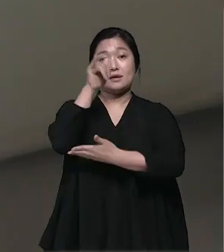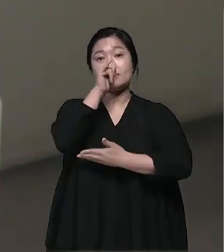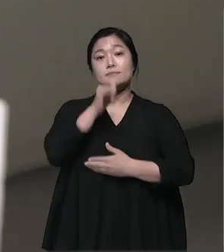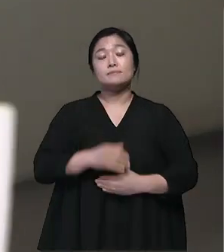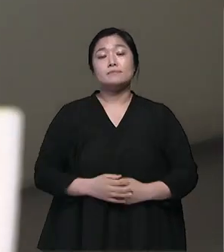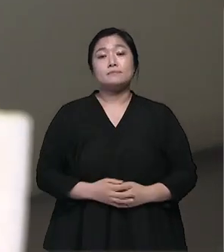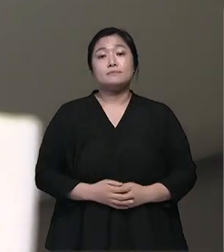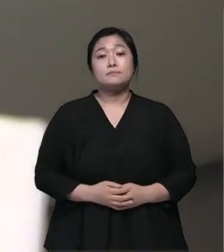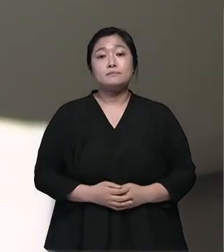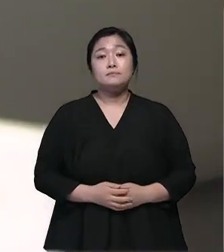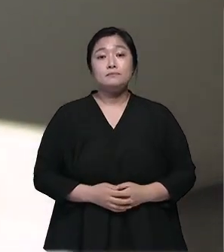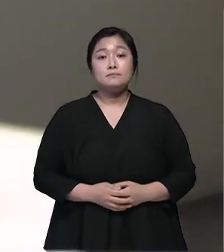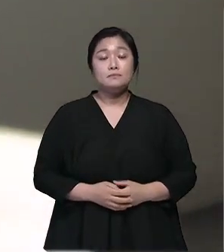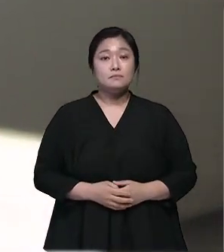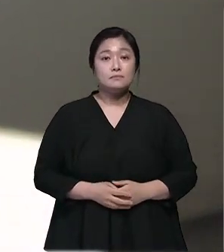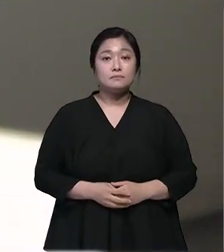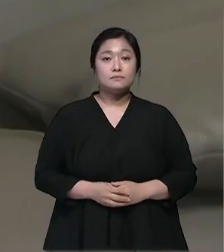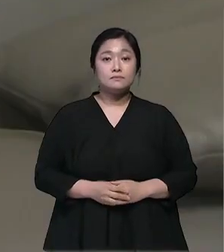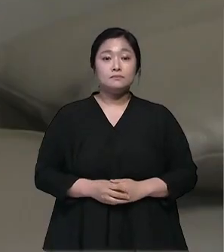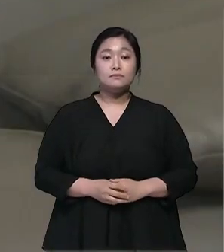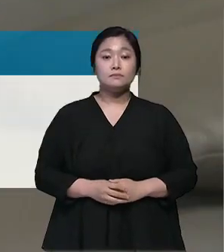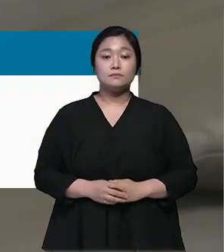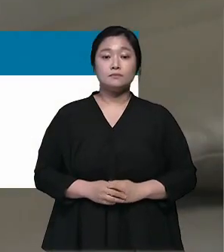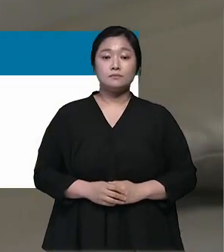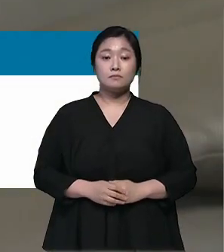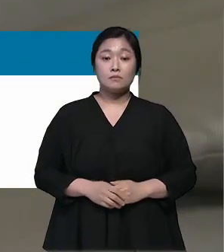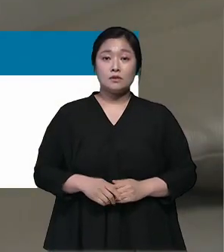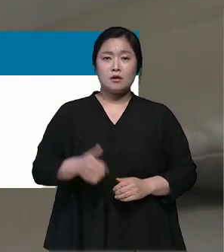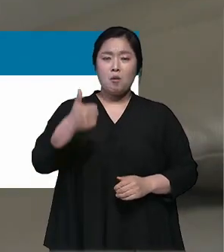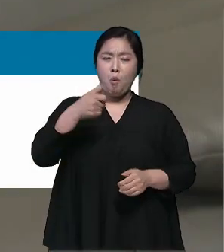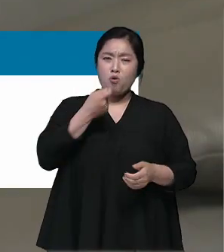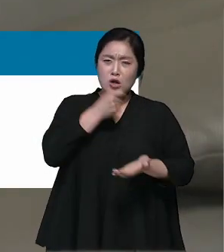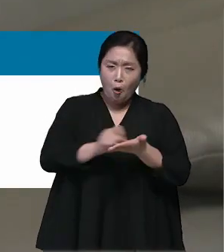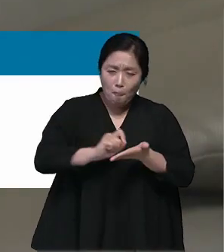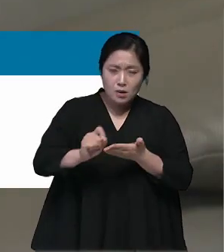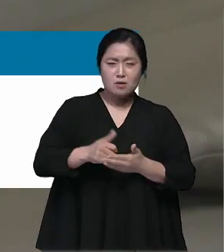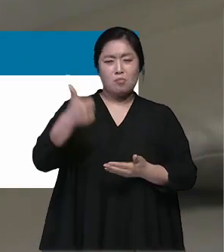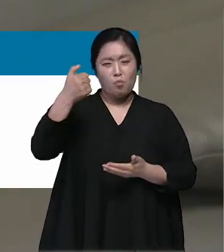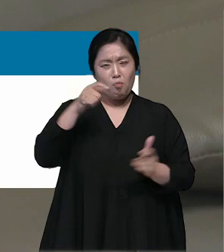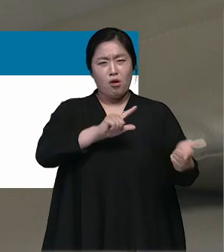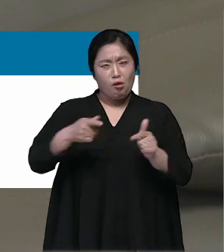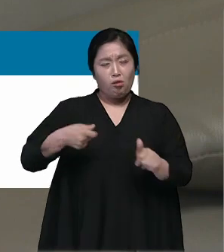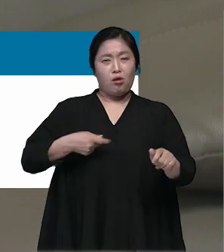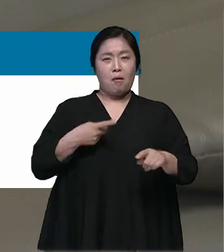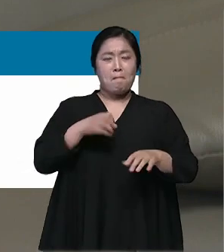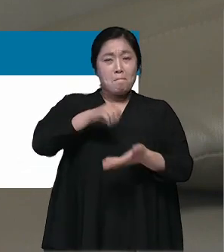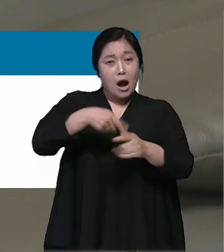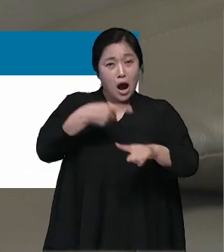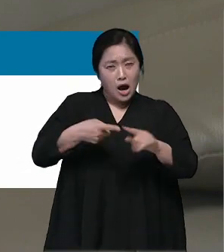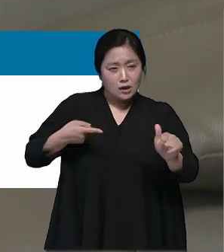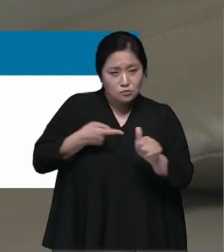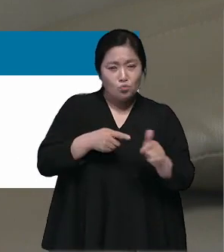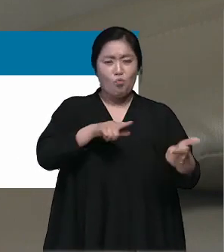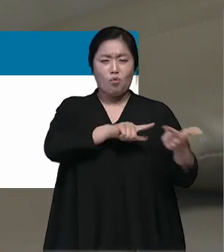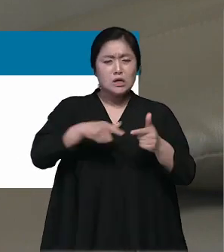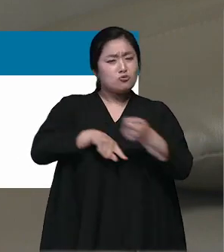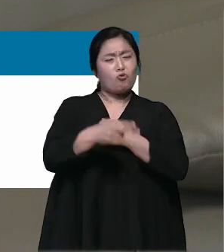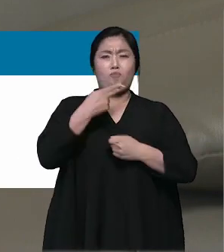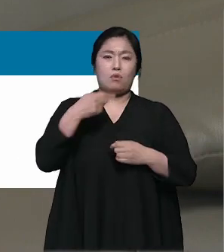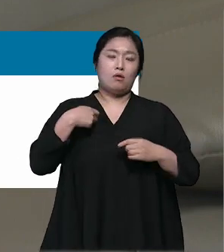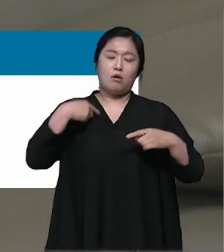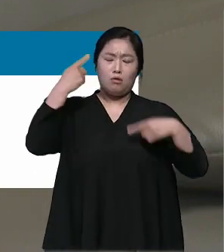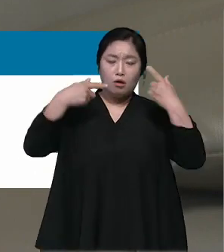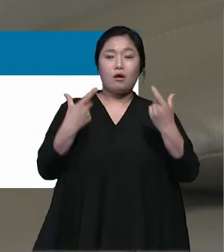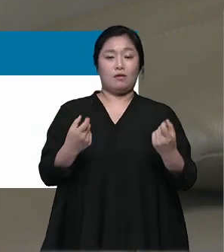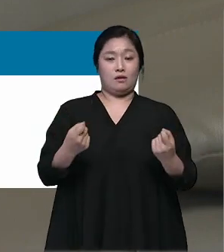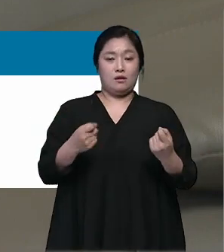호소했습니다. 연필로도 찌르고 볼펜으로도 찌르고 빵칼로도 찌르고 이유가 없으니까 제가